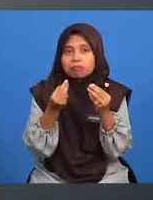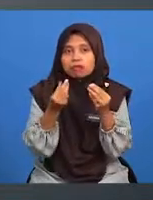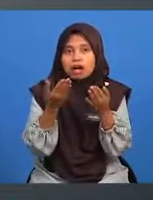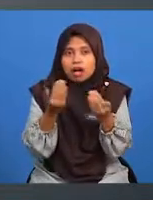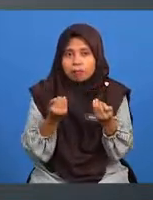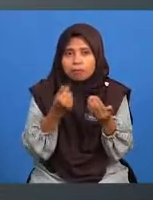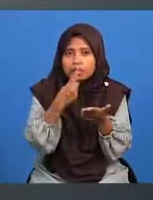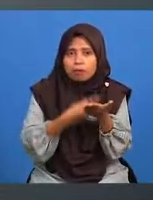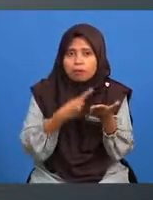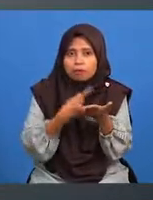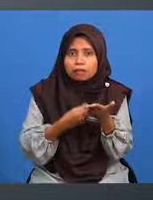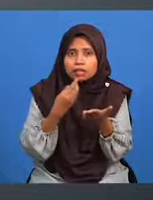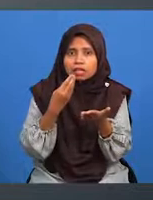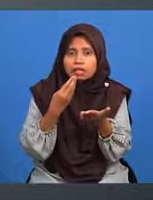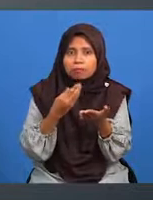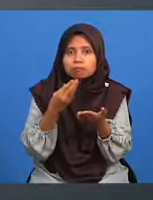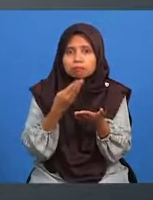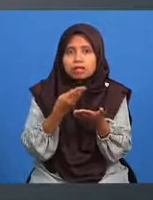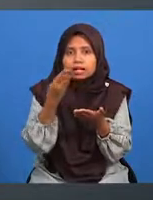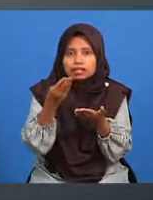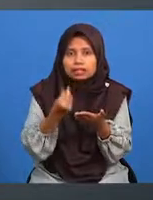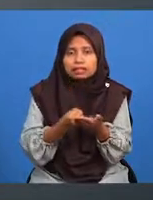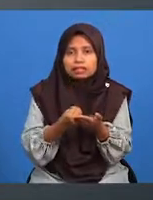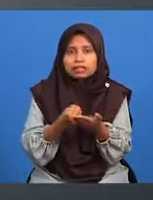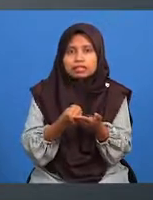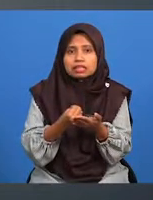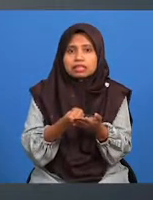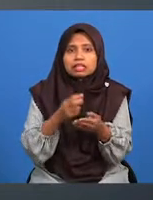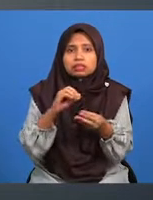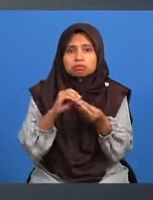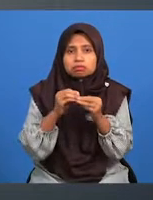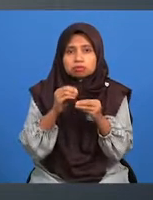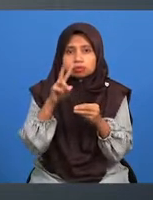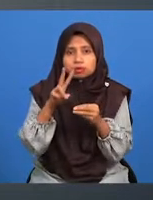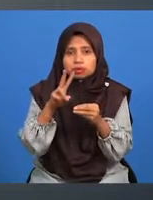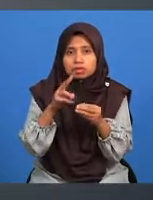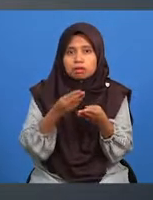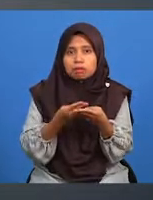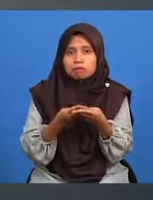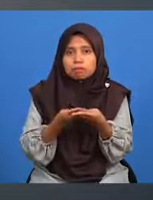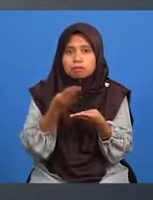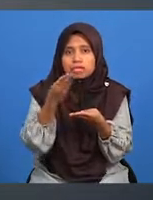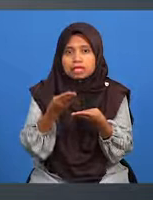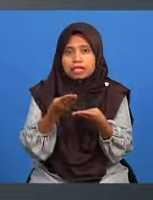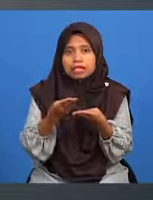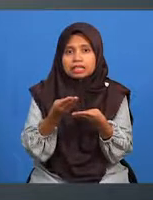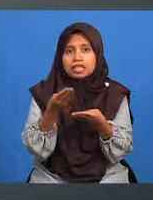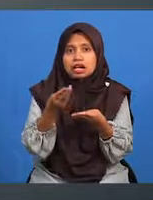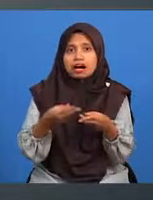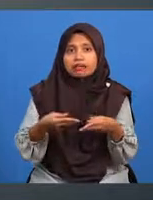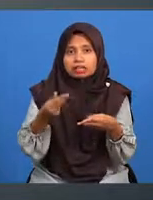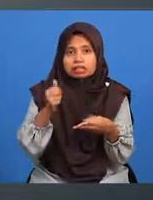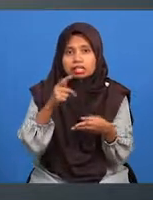balasan. Manakala pengertian Al-Hibah dari segi istilah pula ialah memberikan